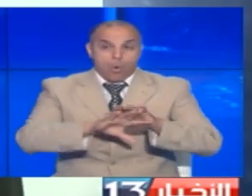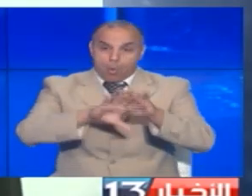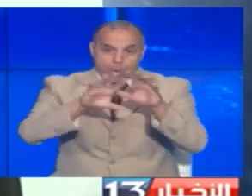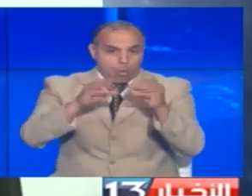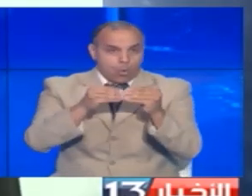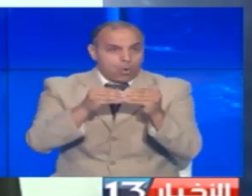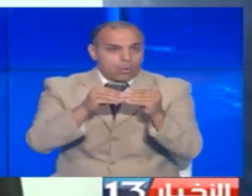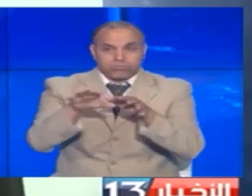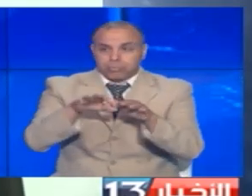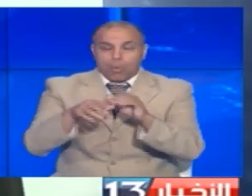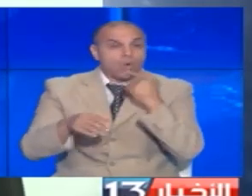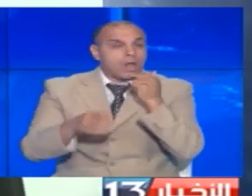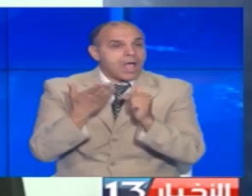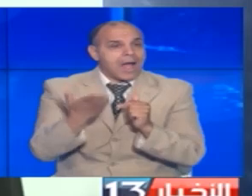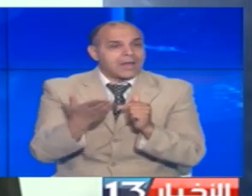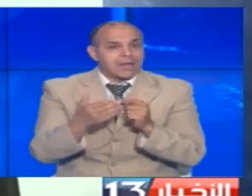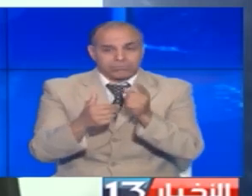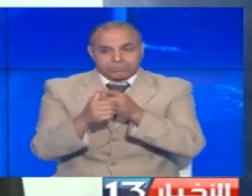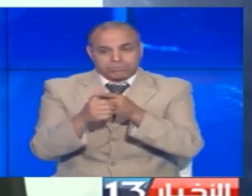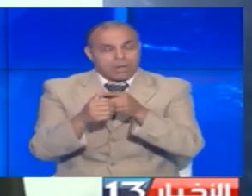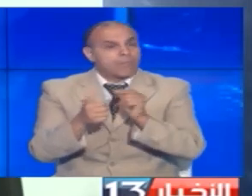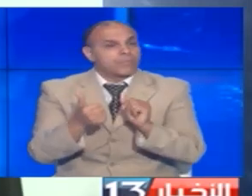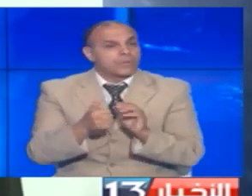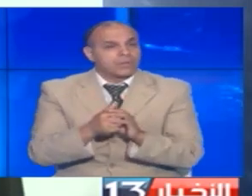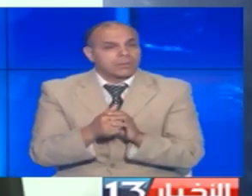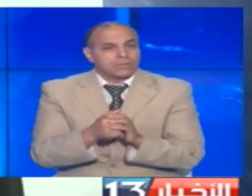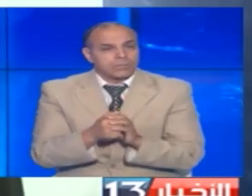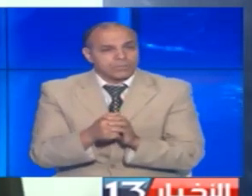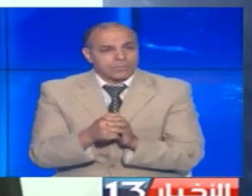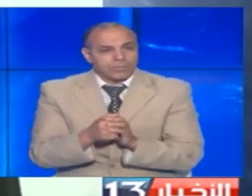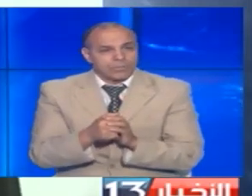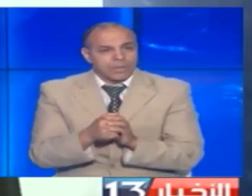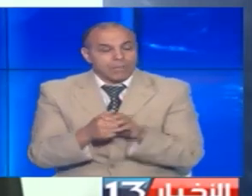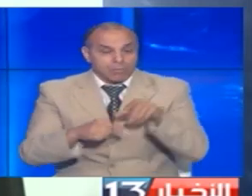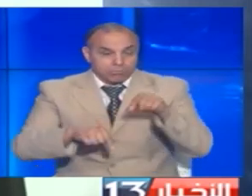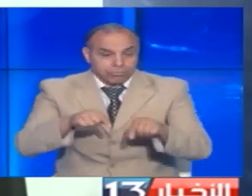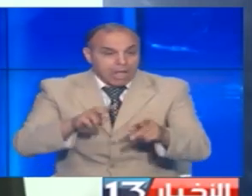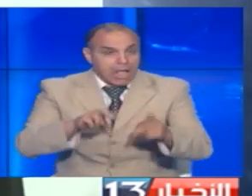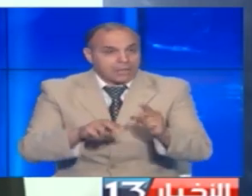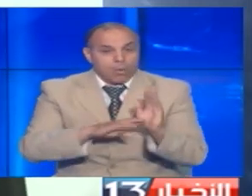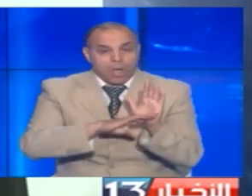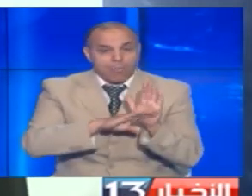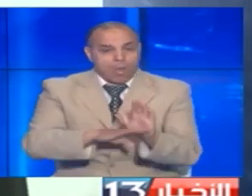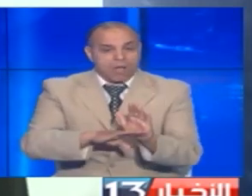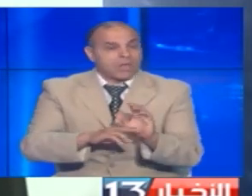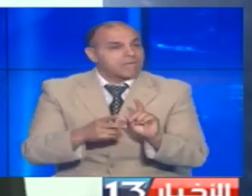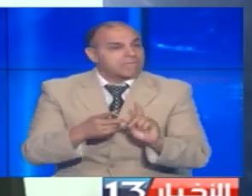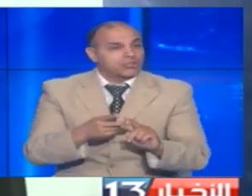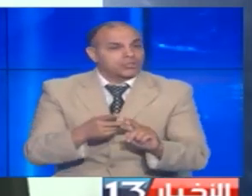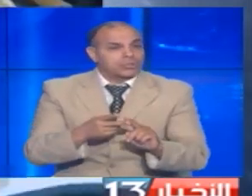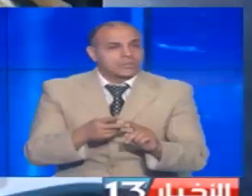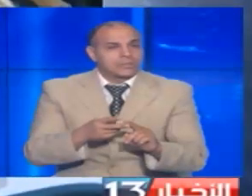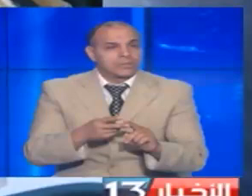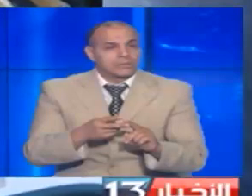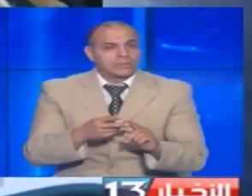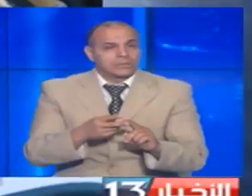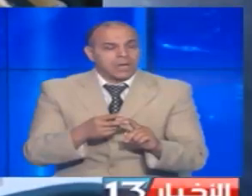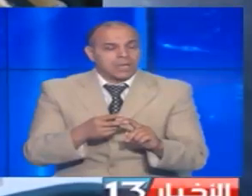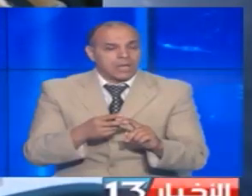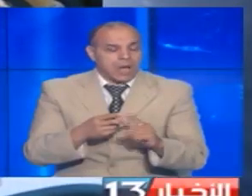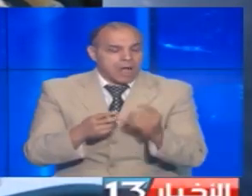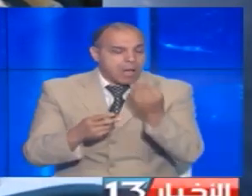المجالات بما فيها الانتاج المحافظه على ال على ال ال الموارد